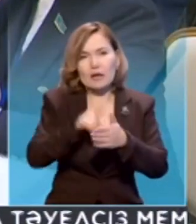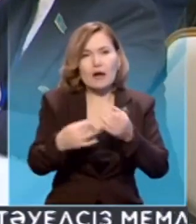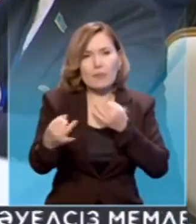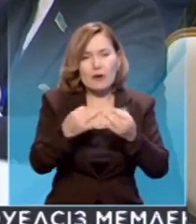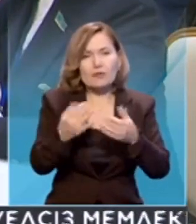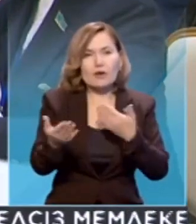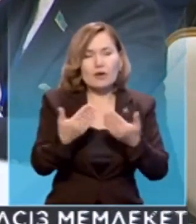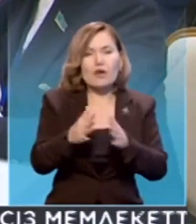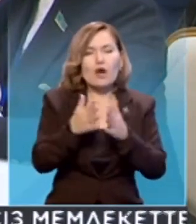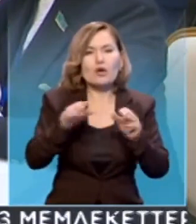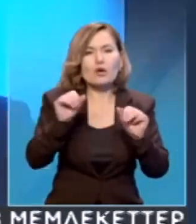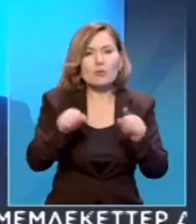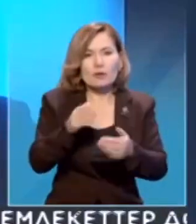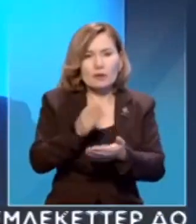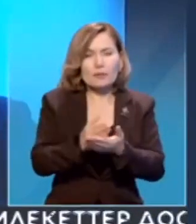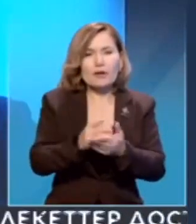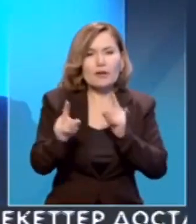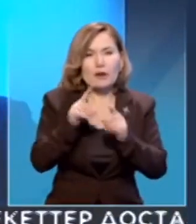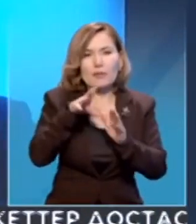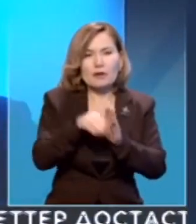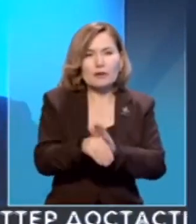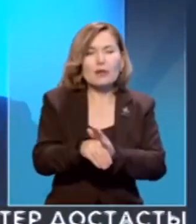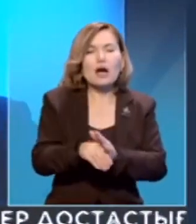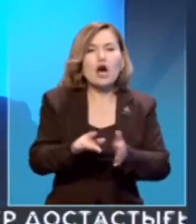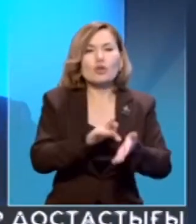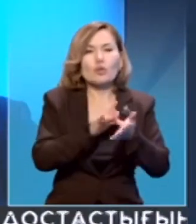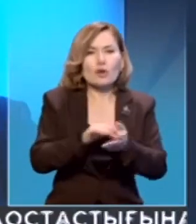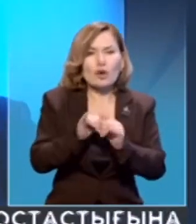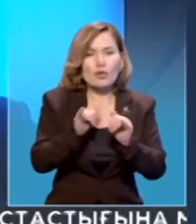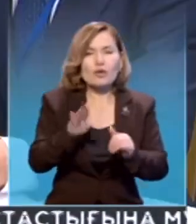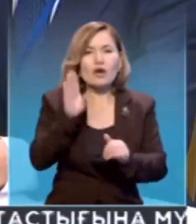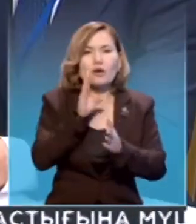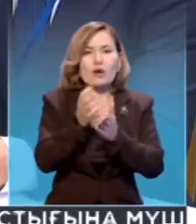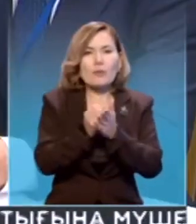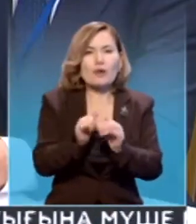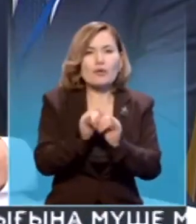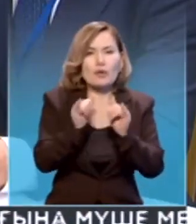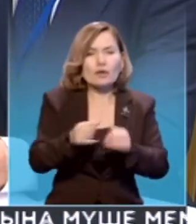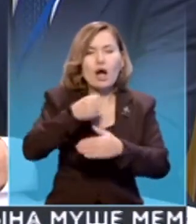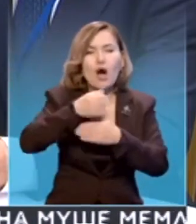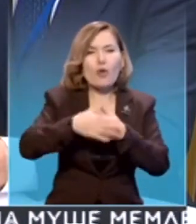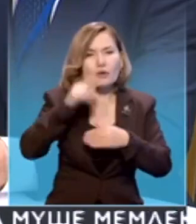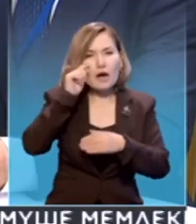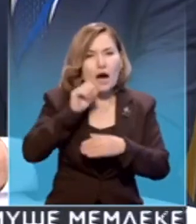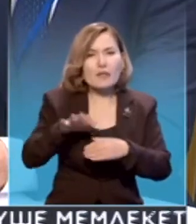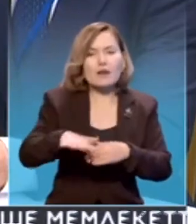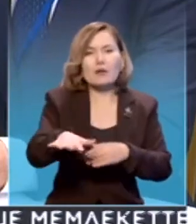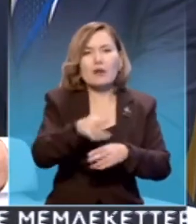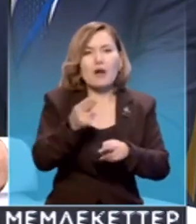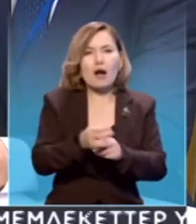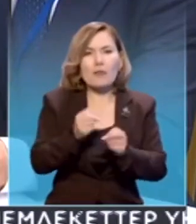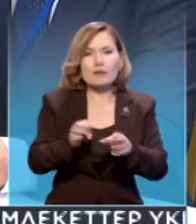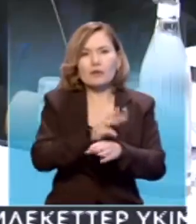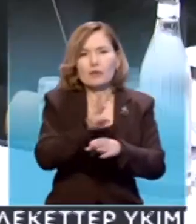құруға мүмкіндік берген атап өтті. Жиын аясында тараптар туризмді дамыту, су ресурстарын басқару, орталық Азия өңірінде